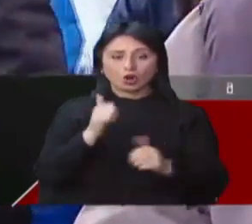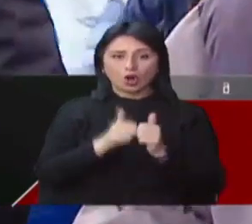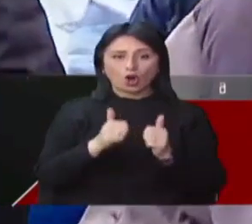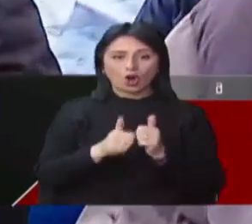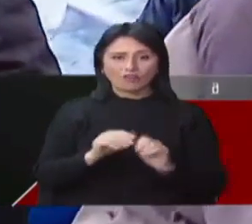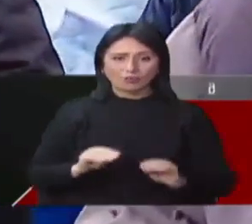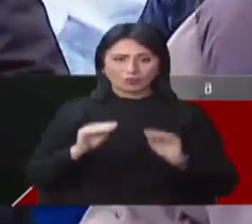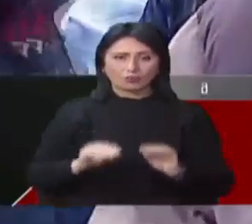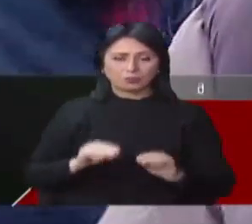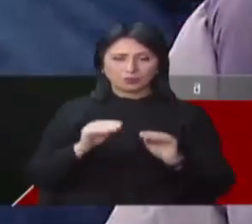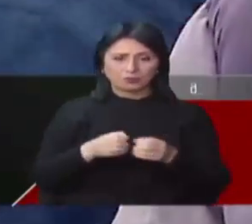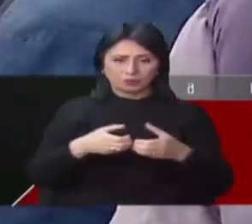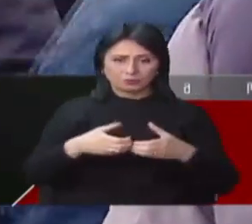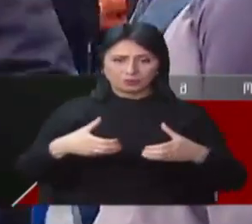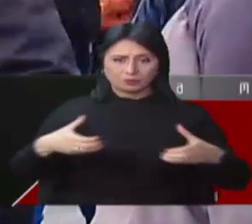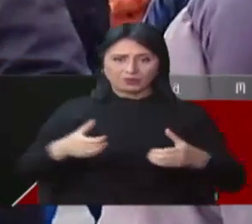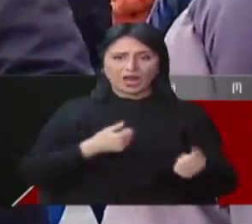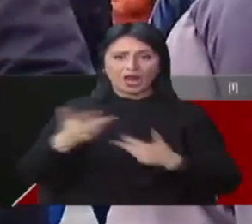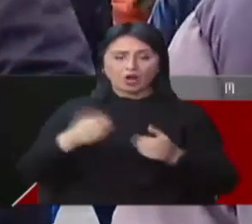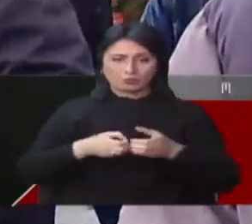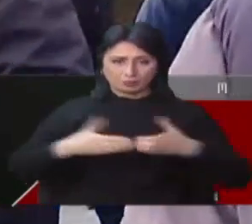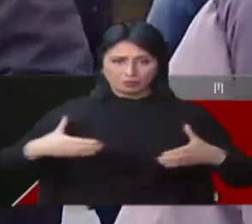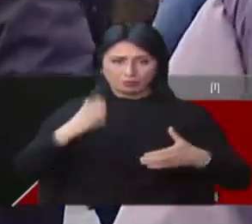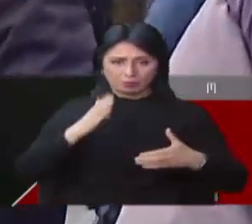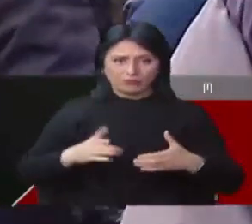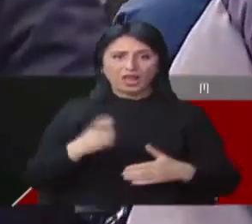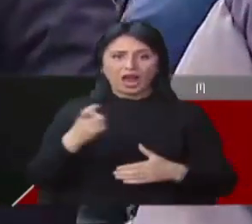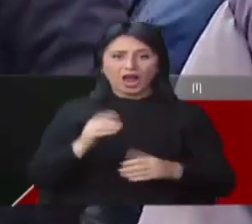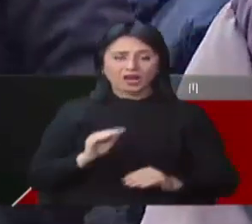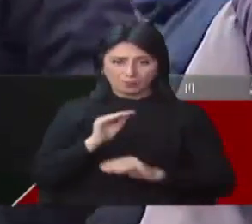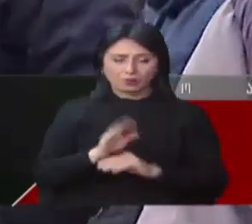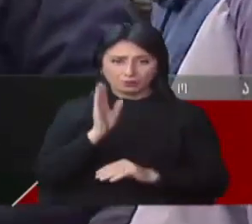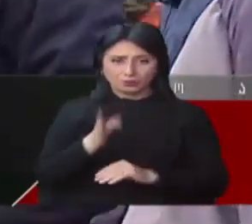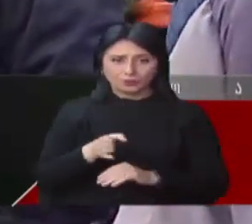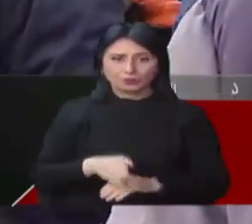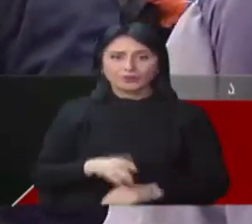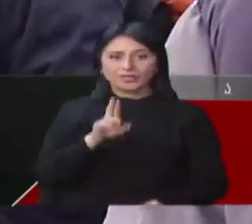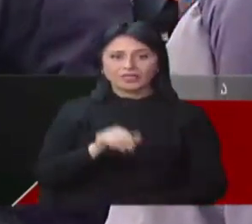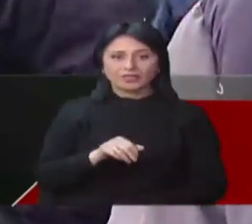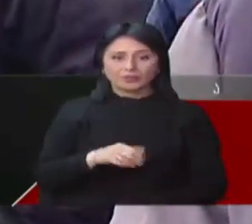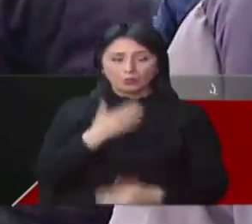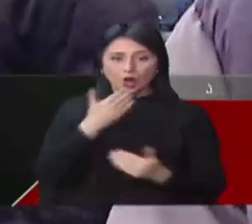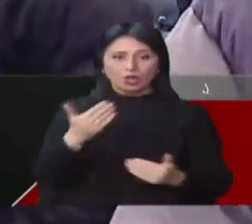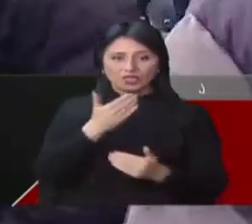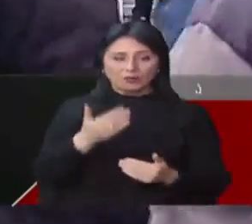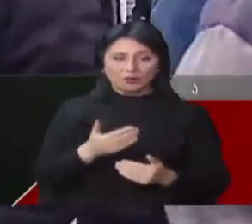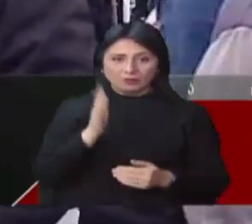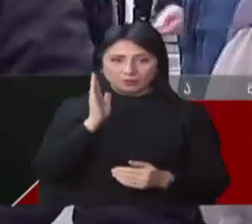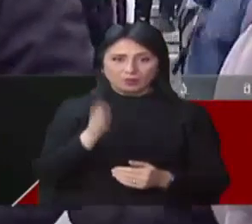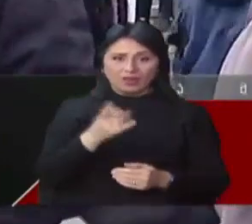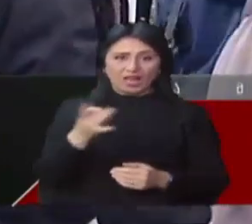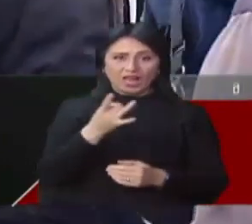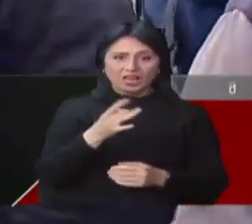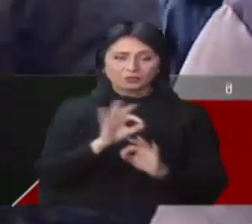ყოველდღე მოიმატებს, რაოდენობაშიც მოიმატებს და ხარისშიც მოიმატებს. Da, უზნაბოლო საერთოდ